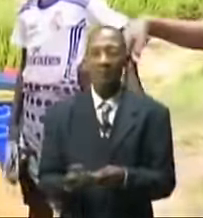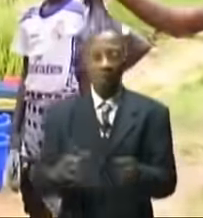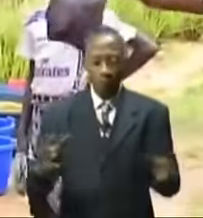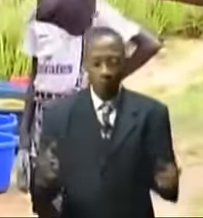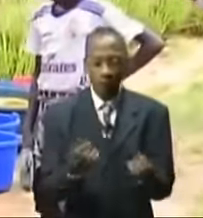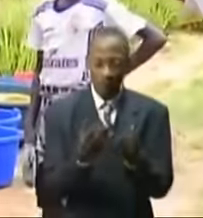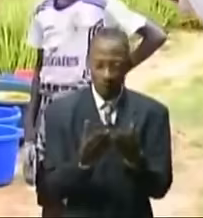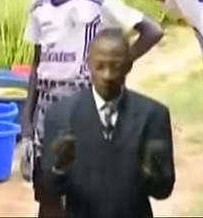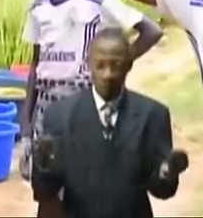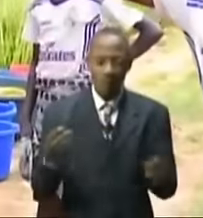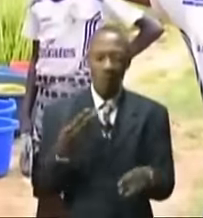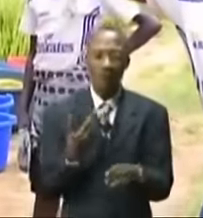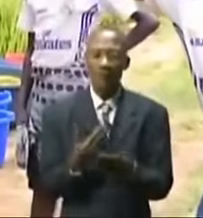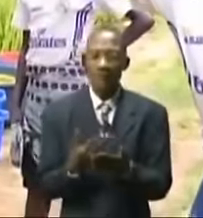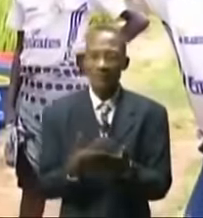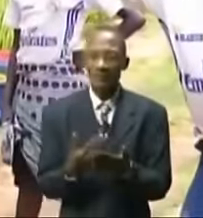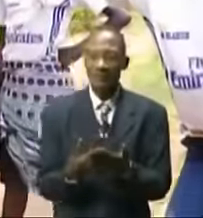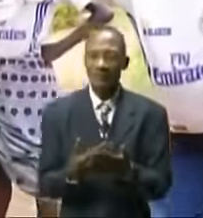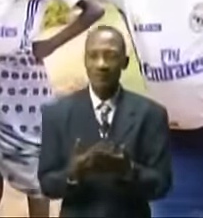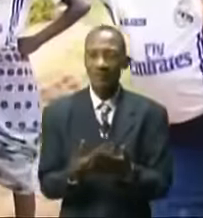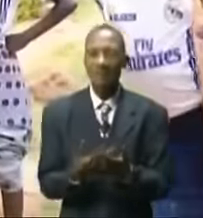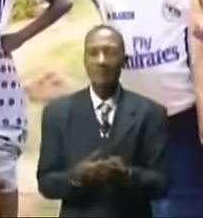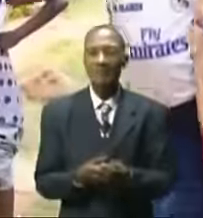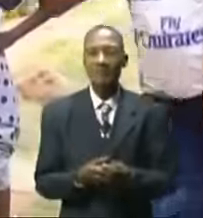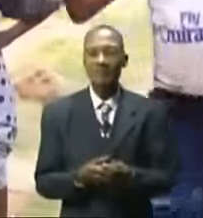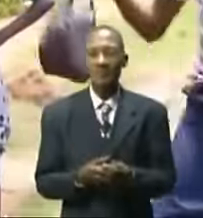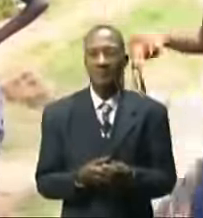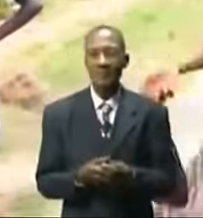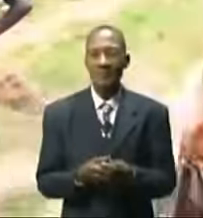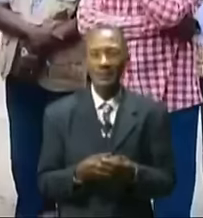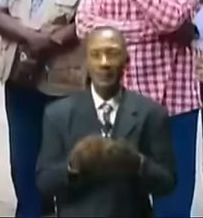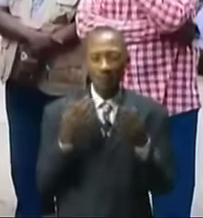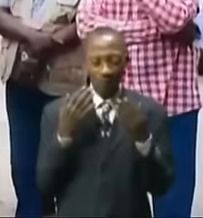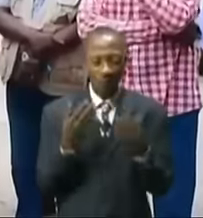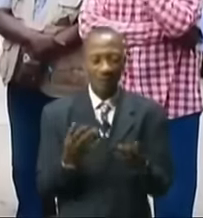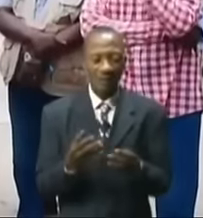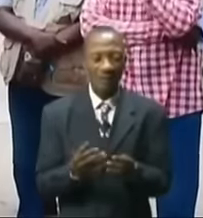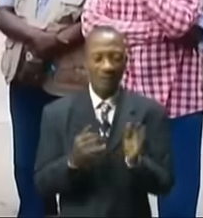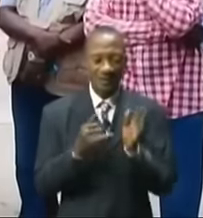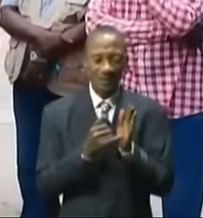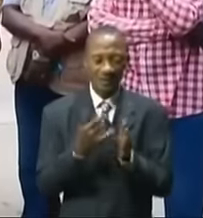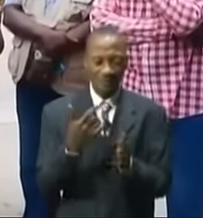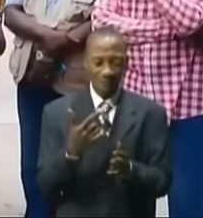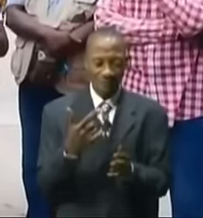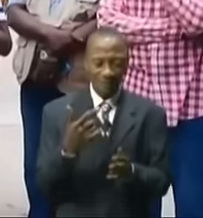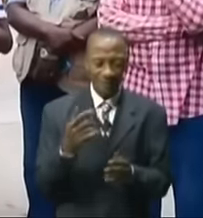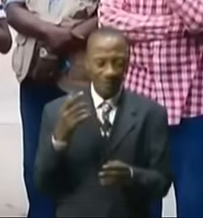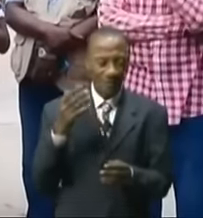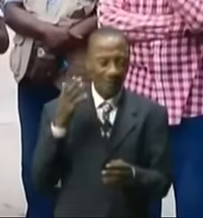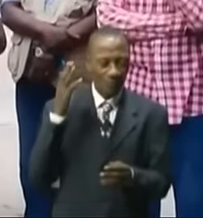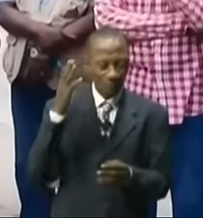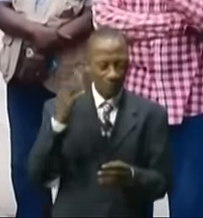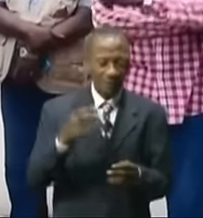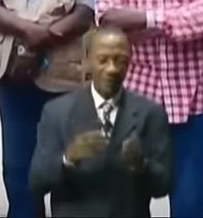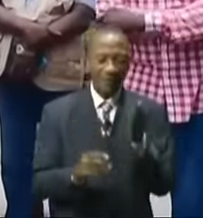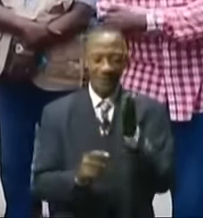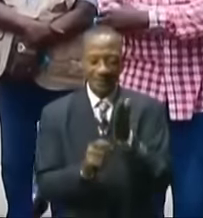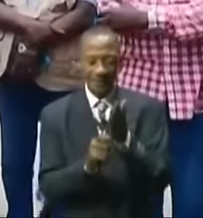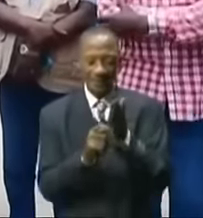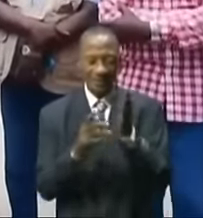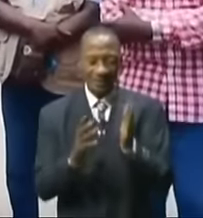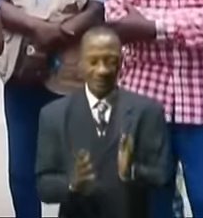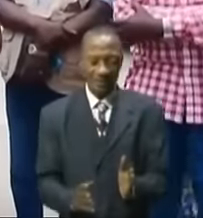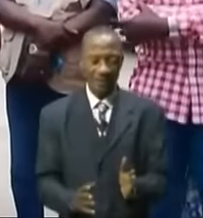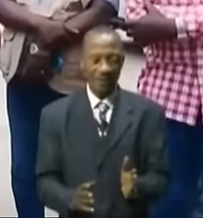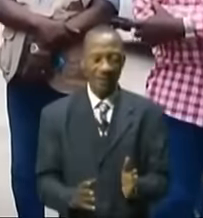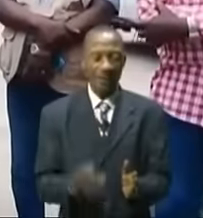que la solution va vite être trouvée avec l'arrivée dimanche 18 février en Boujima des techniciens de la régie des eaux en provenance de